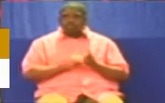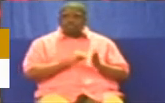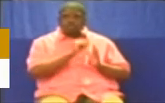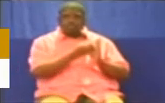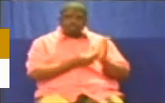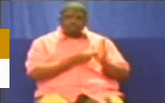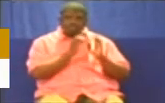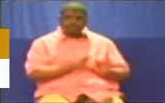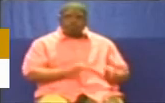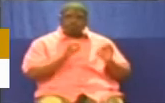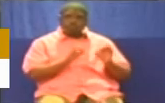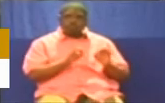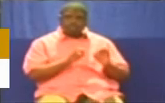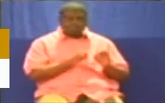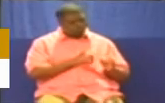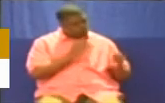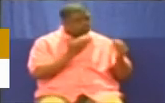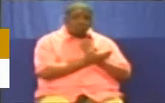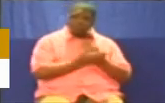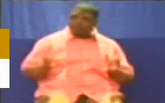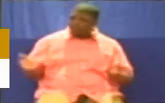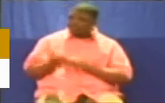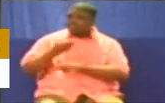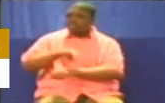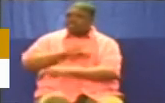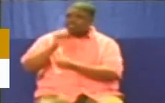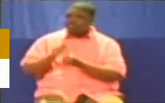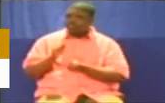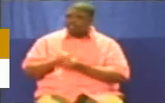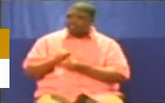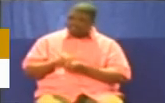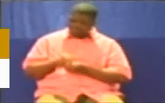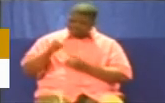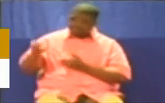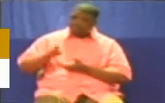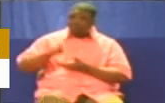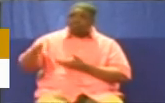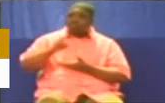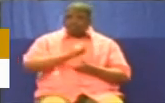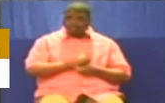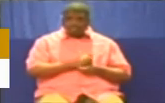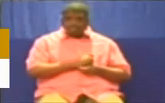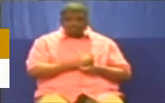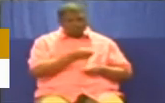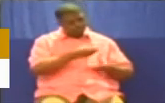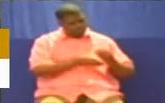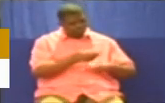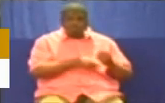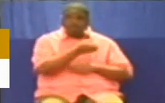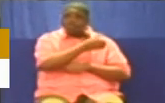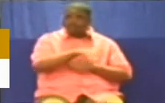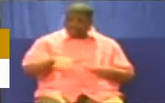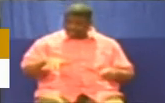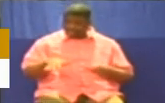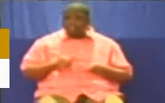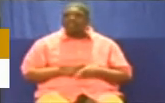ya usimamizi, udhibiti na uhifadhi wa rasilimali za uvuvi katika ukanda maalum wa uchumi wa bahari. A bill for an